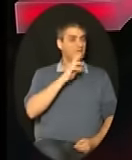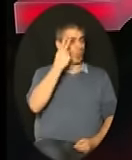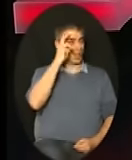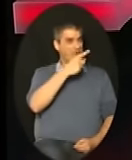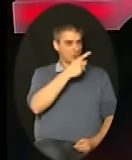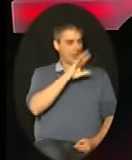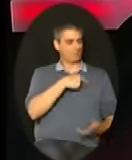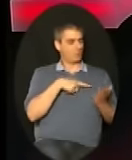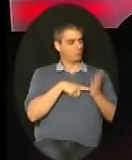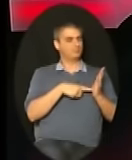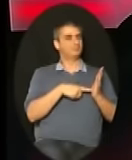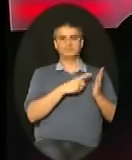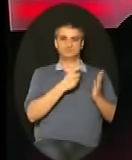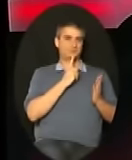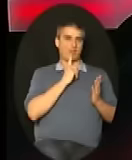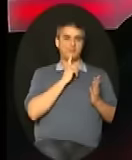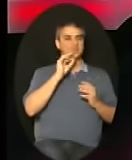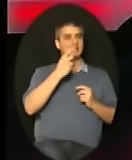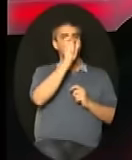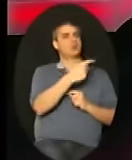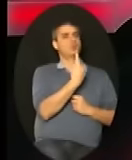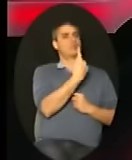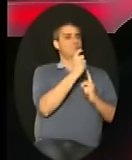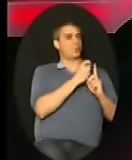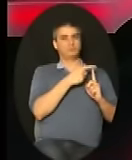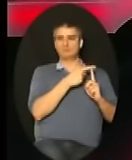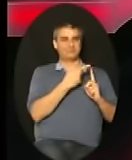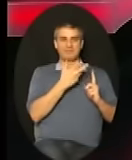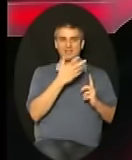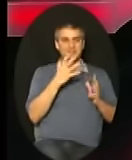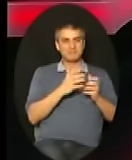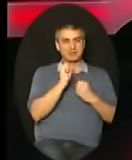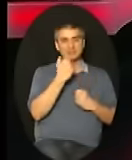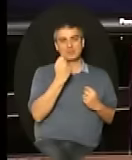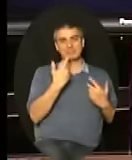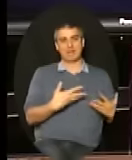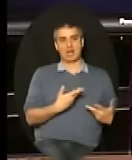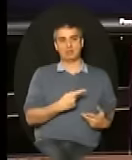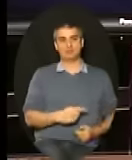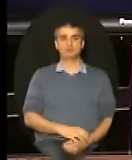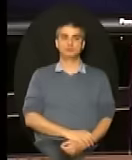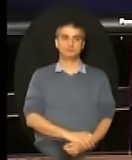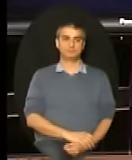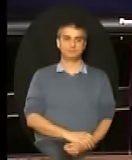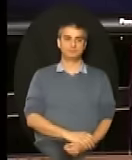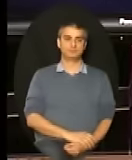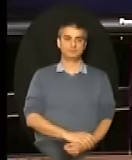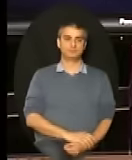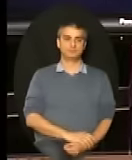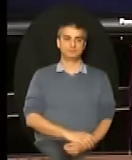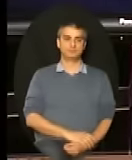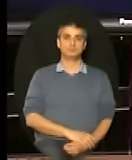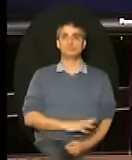לציבור, וצריך דמות. ובעניין הזה, כנראה המחנה הציוני קצת חלש. גם הסיפור של